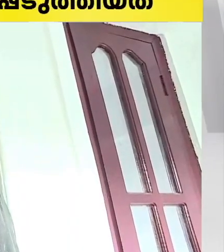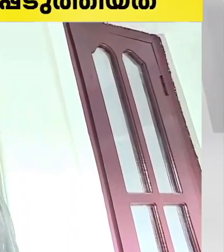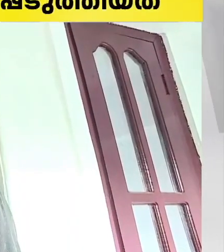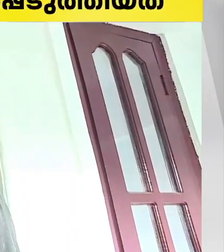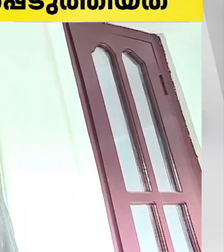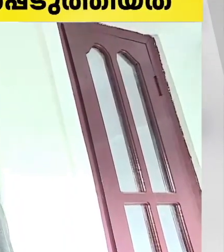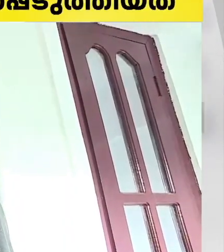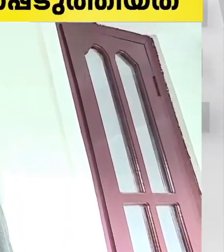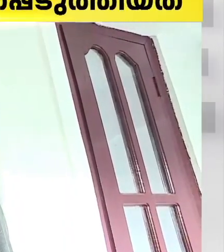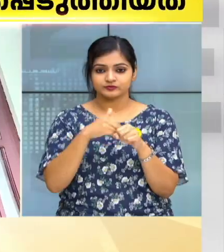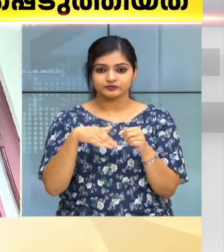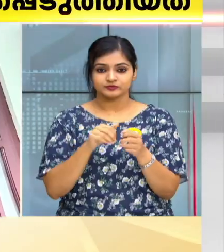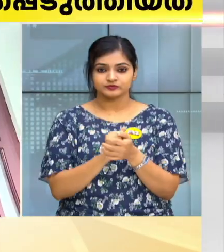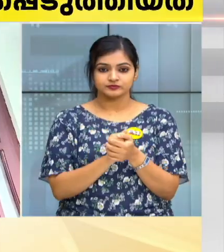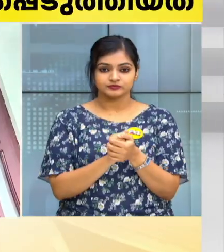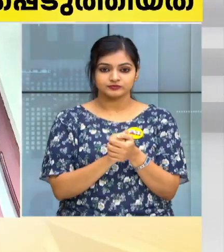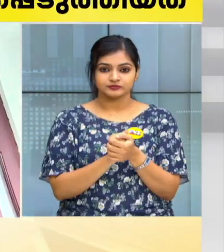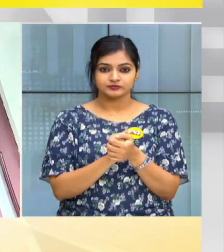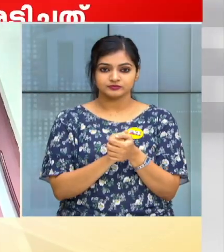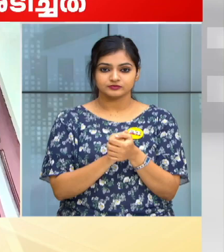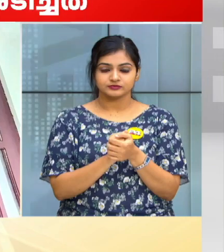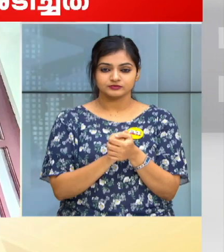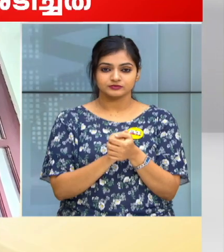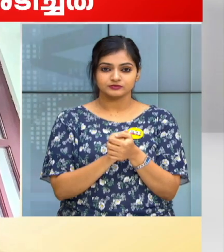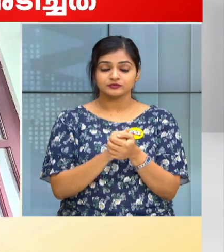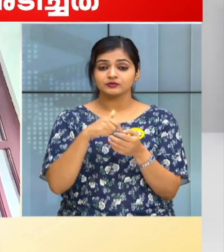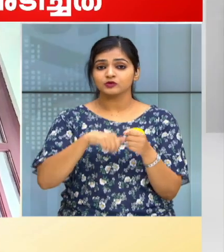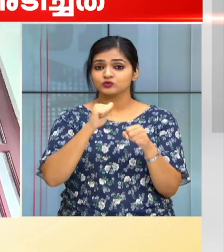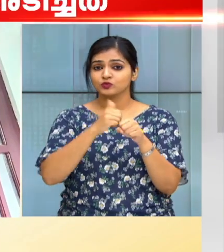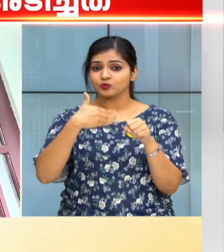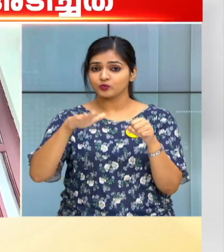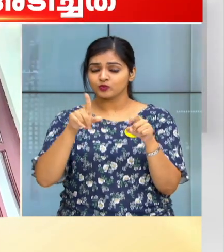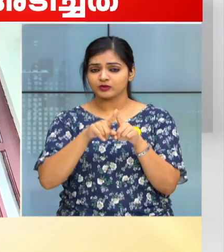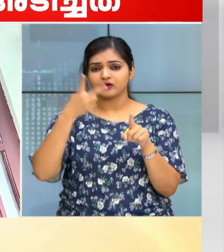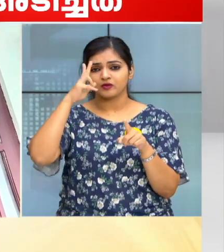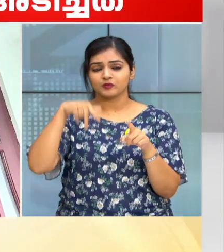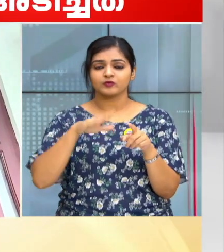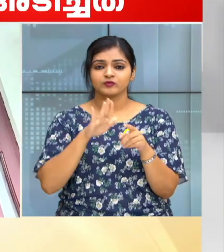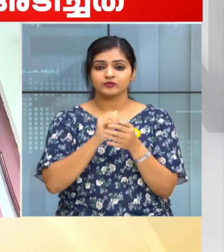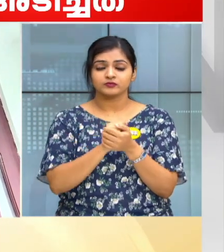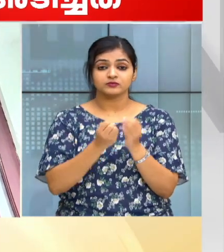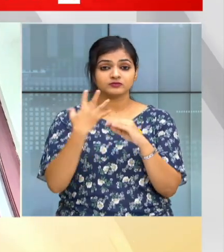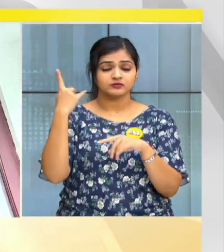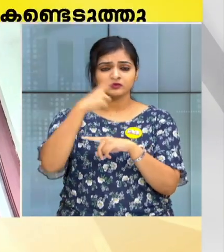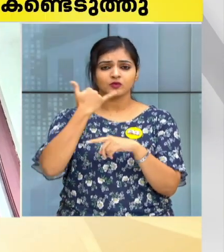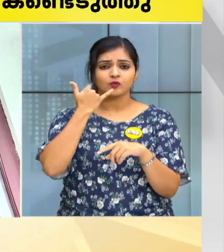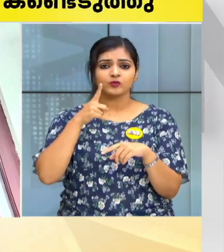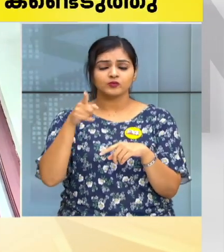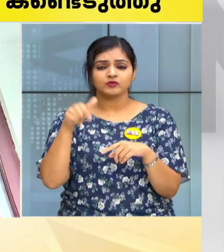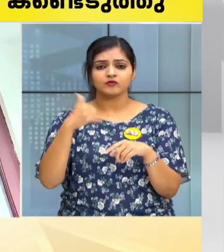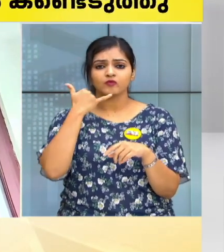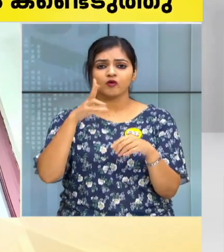നമ്മളോട് പറയത്തില്ല. അന്നേരം ഞങ്ങളോട് ജോലിക്ക് പോയിരിക്കുകയാണെന്നും പറഞ്ഞുകൊണ്ടിരിക്കുകയായിരുന്നു. കഴിഞ്ഞ ദിവസം ഞങ്ങൾ വിളിച്ചു നോക്കിയപ്പം ഫോൺ സ്വിച്ച്